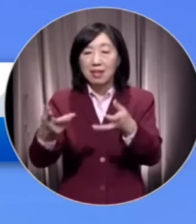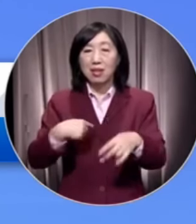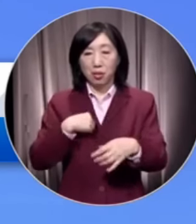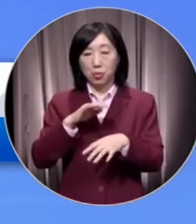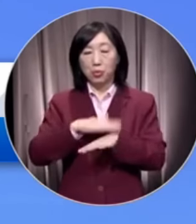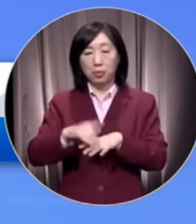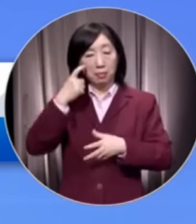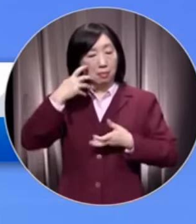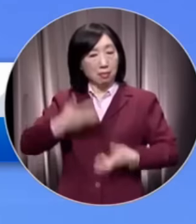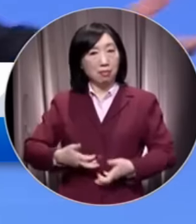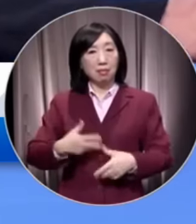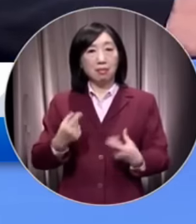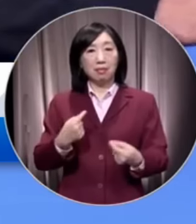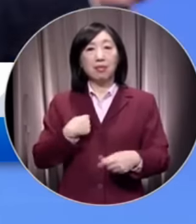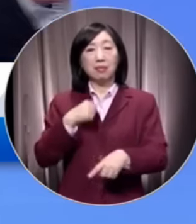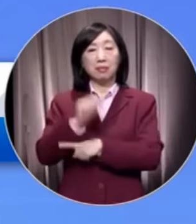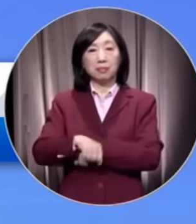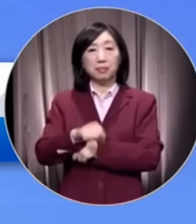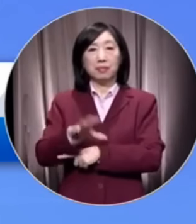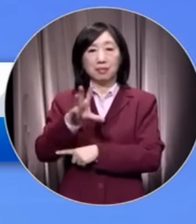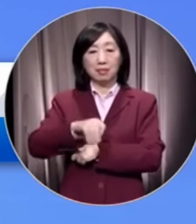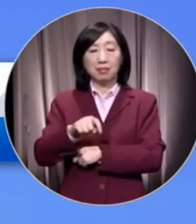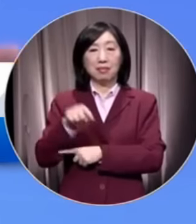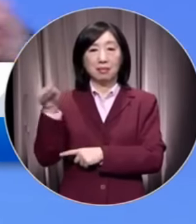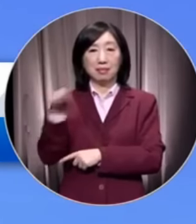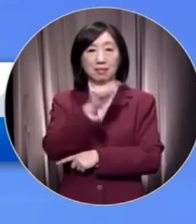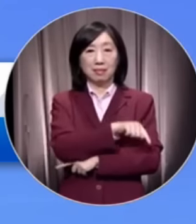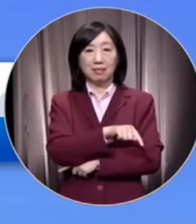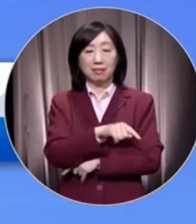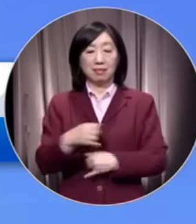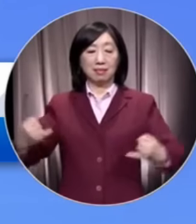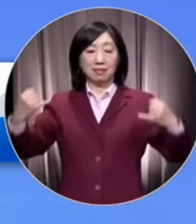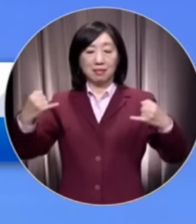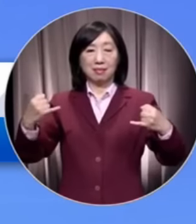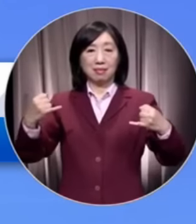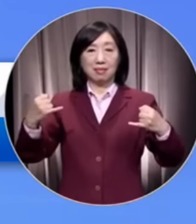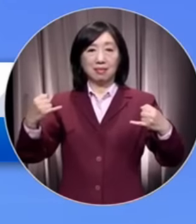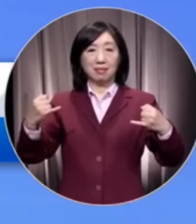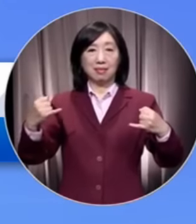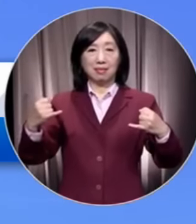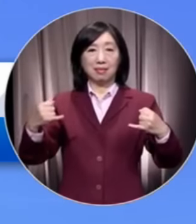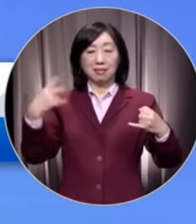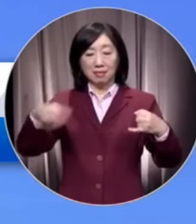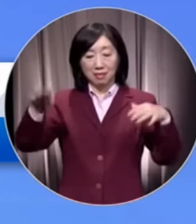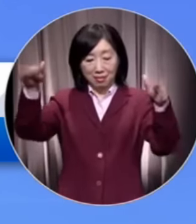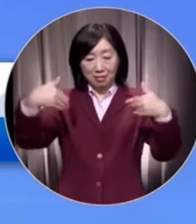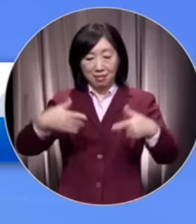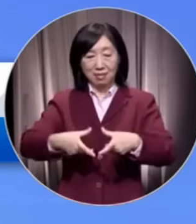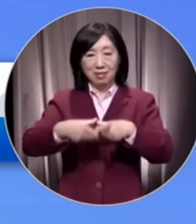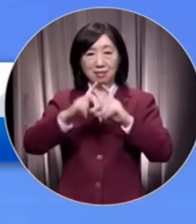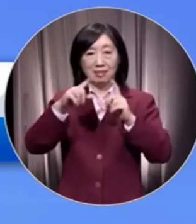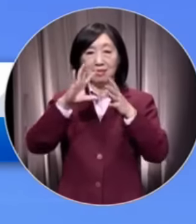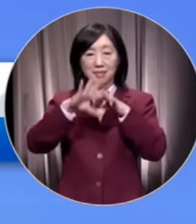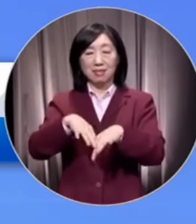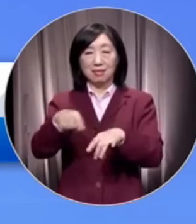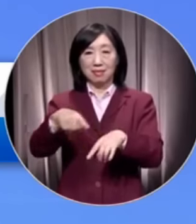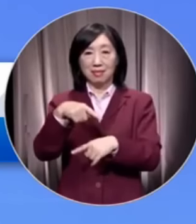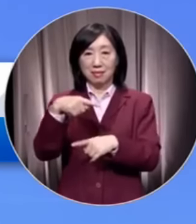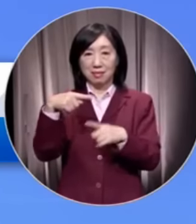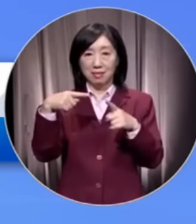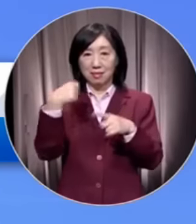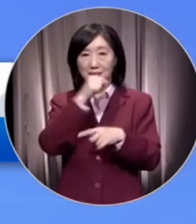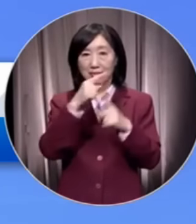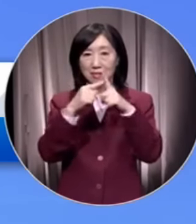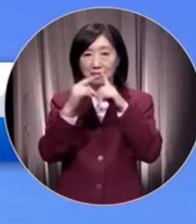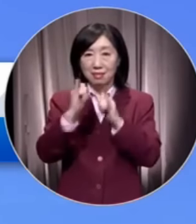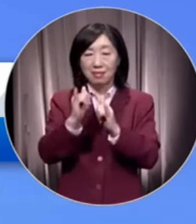我们愿意来把这个两个对立的政党找回来。因为台湾人民真正在